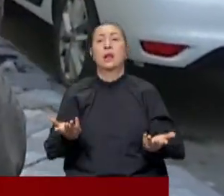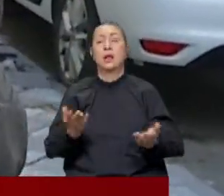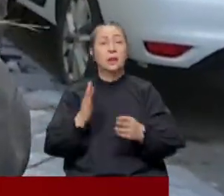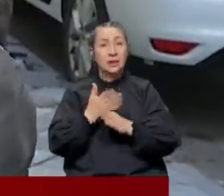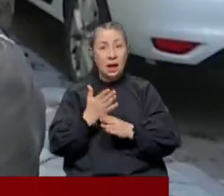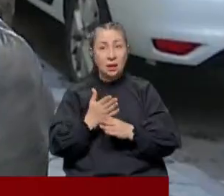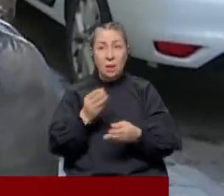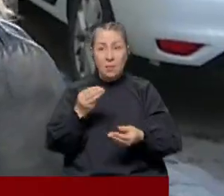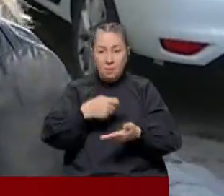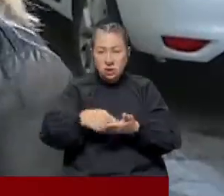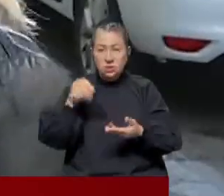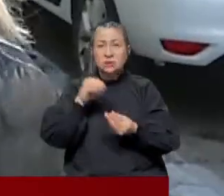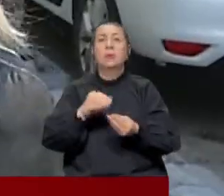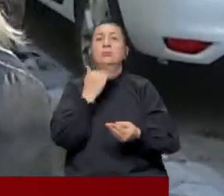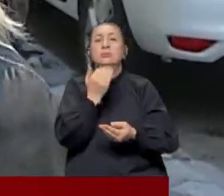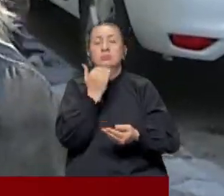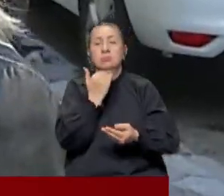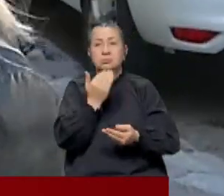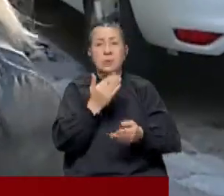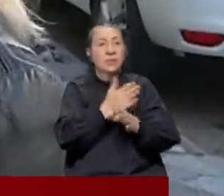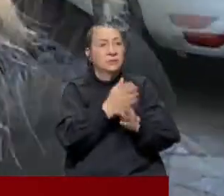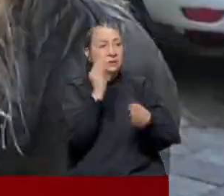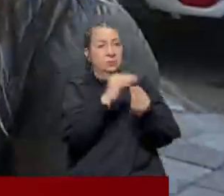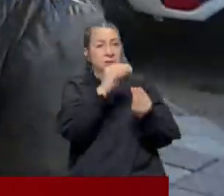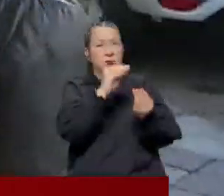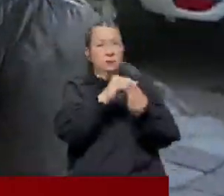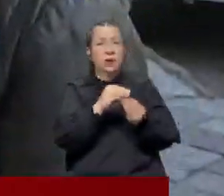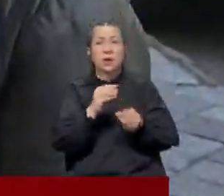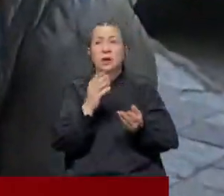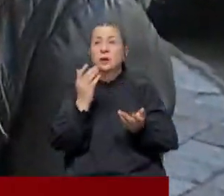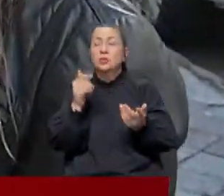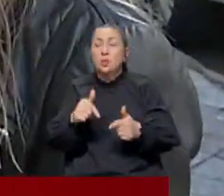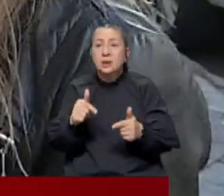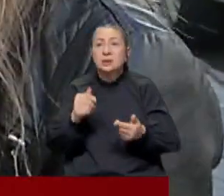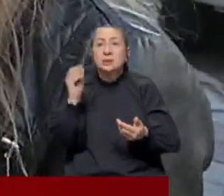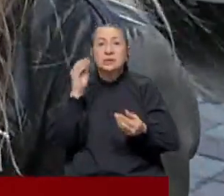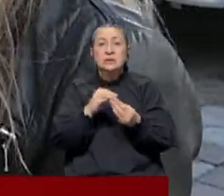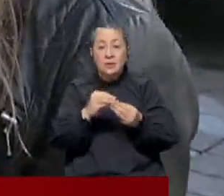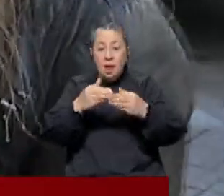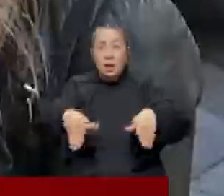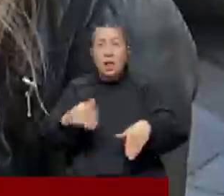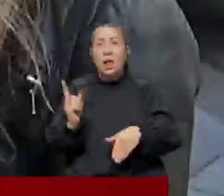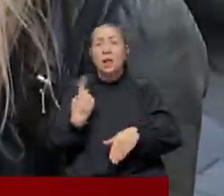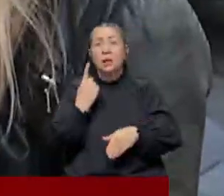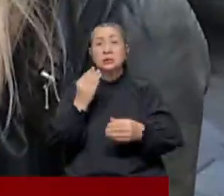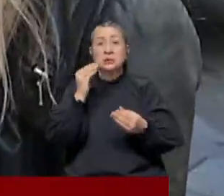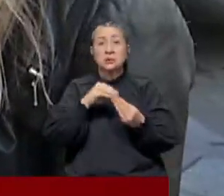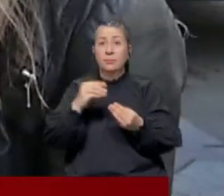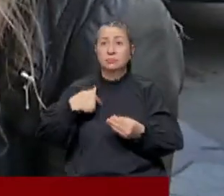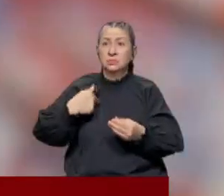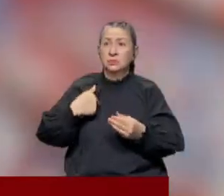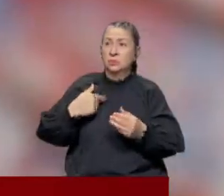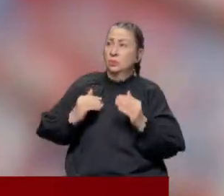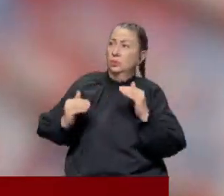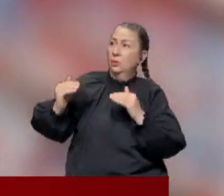Çünkü maaşlara gelmeyen zamlar ürünlere fazlasıyla. Hiçbir şekilde şu an zamların önüne geçemedi. Zamlar bizim önümüze